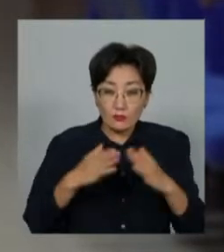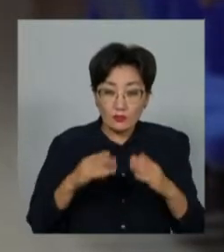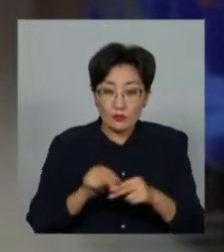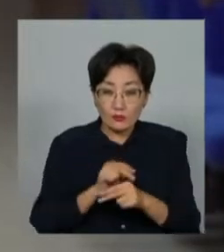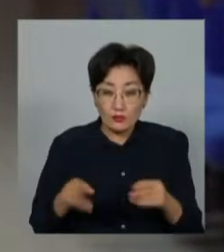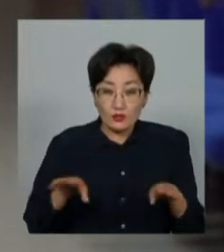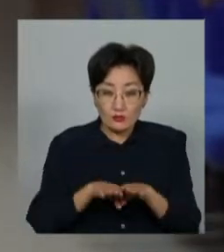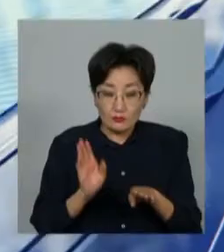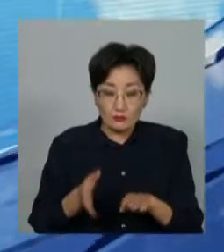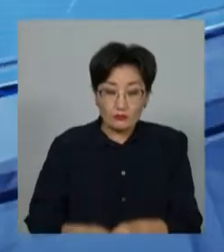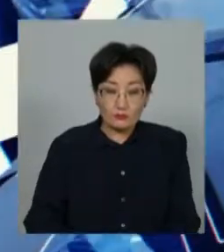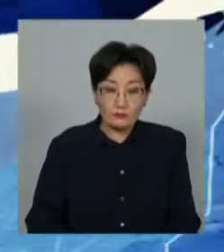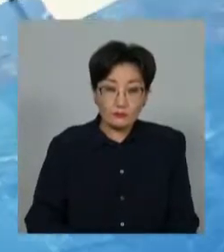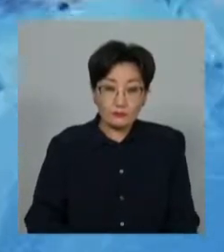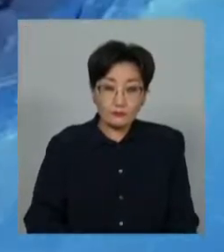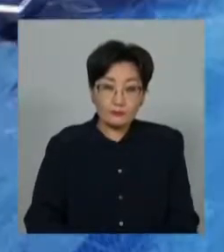ремонттаймыз.